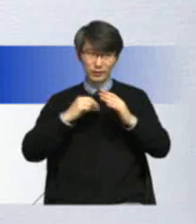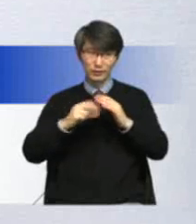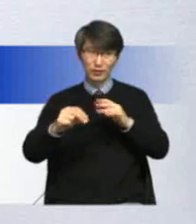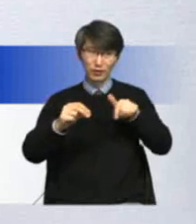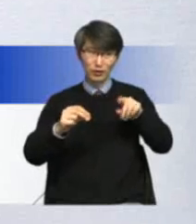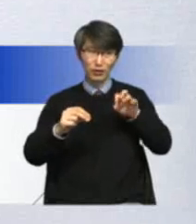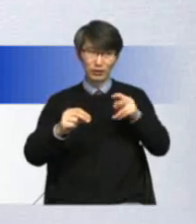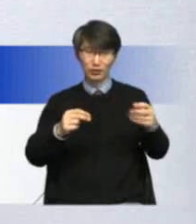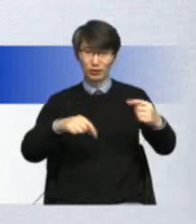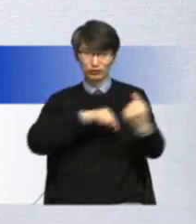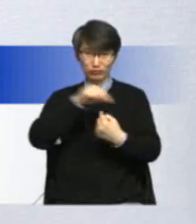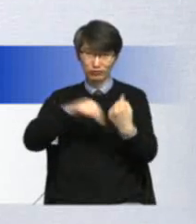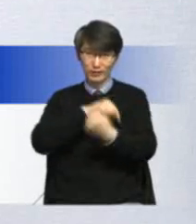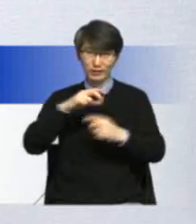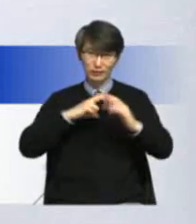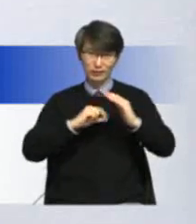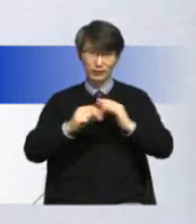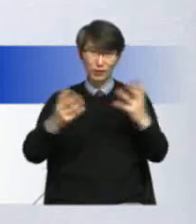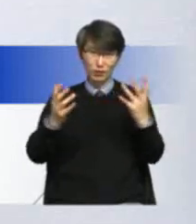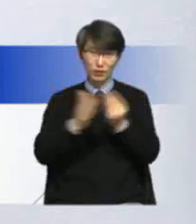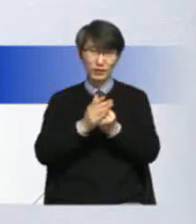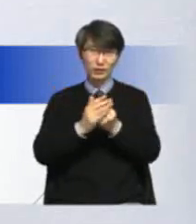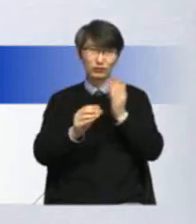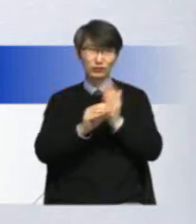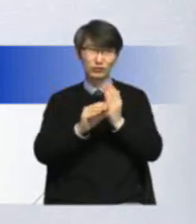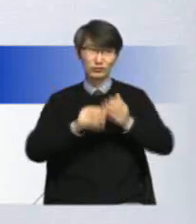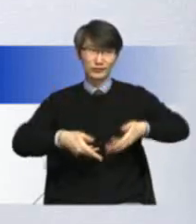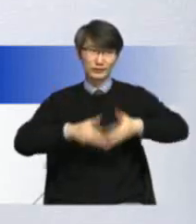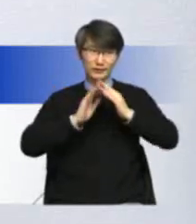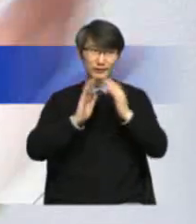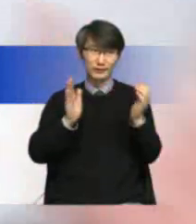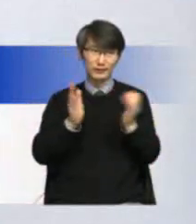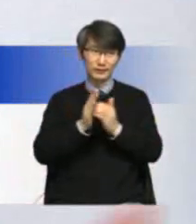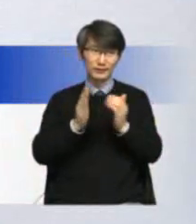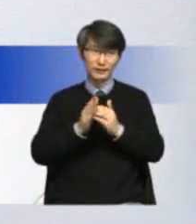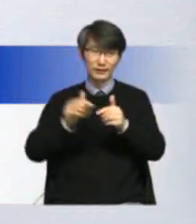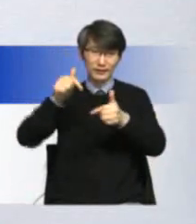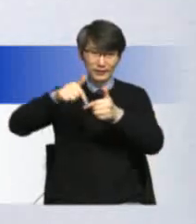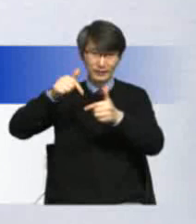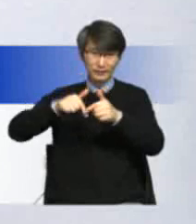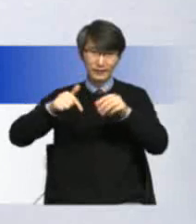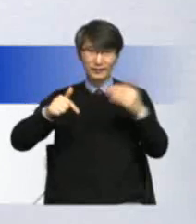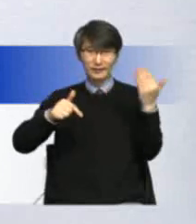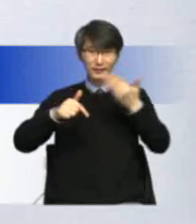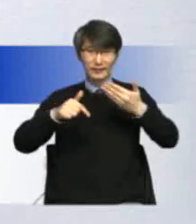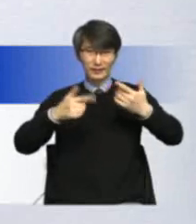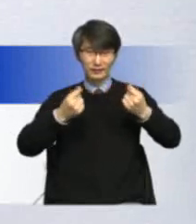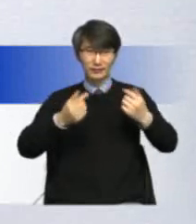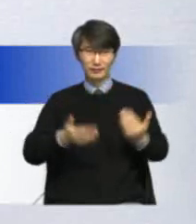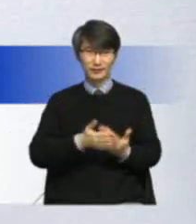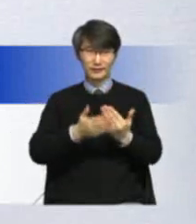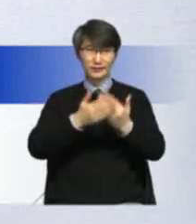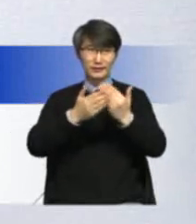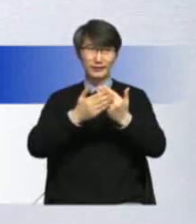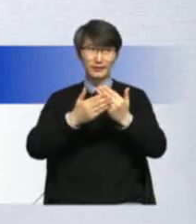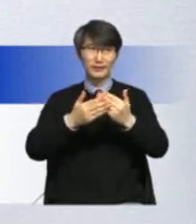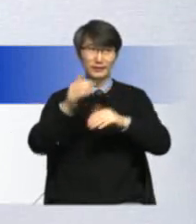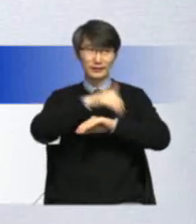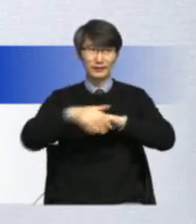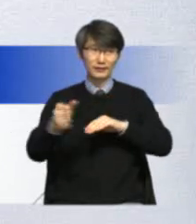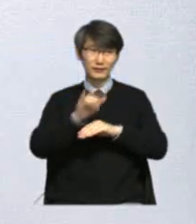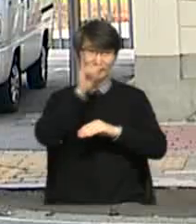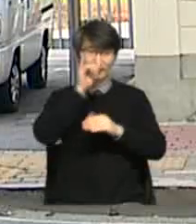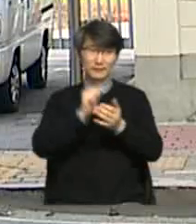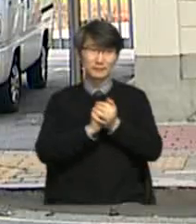거여 순환선 등을 완전히 거의 없 중심으로 만들어가지고 강남에 있는 사당역 처럼 만들어 가지고 요 발전 을 시킬 계획을